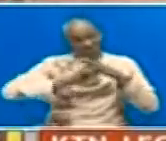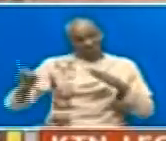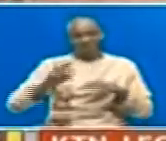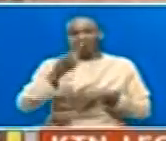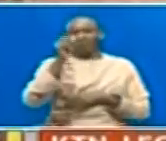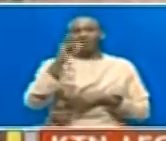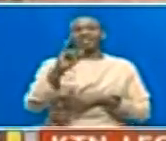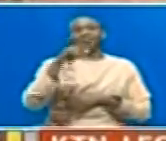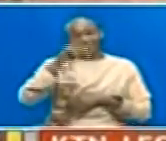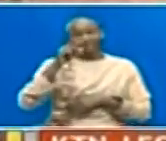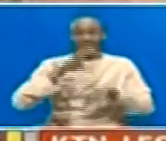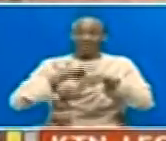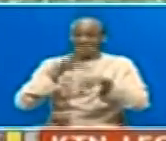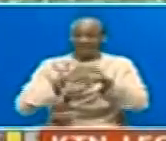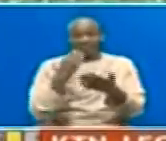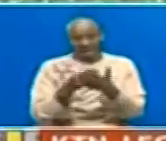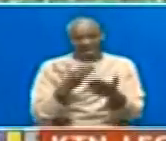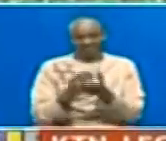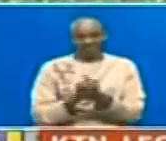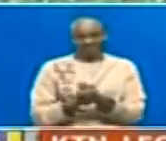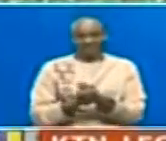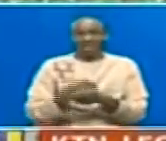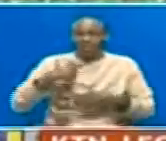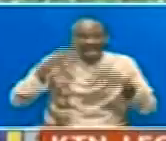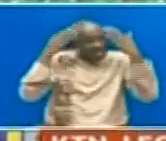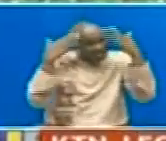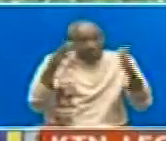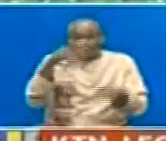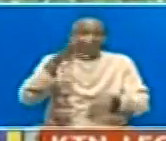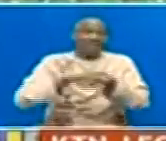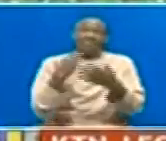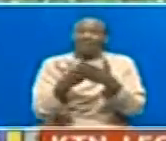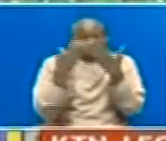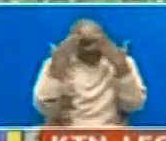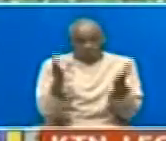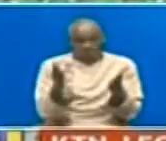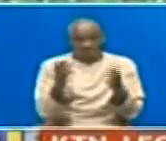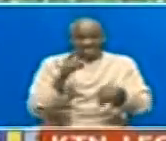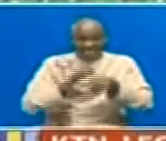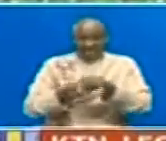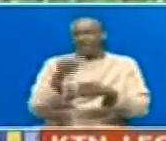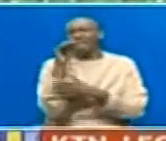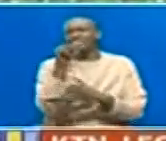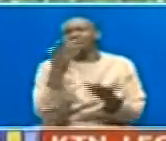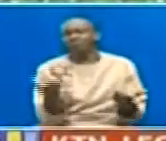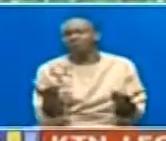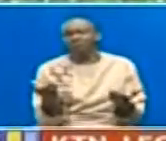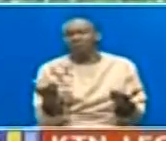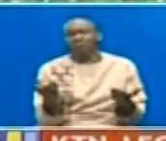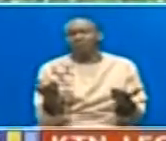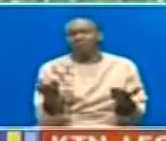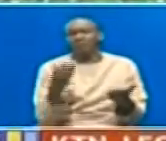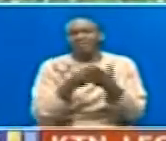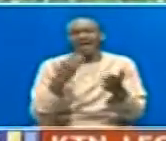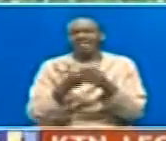Voi baada ya kupokea fidia hiyo. Na mimi nilikuwa sijui kama alichukua. Sasa nikija nikumuuliza